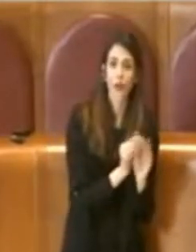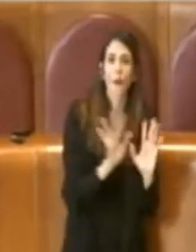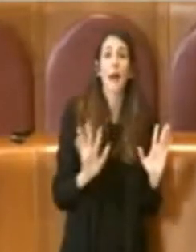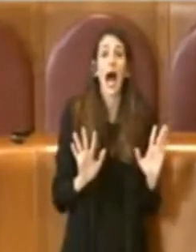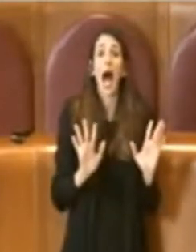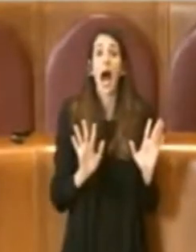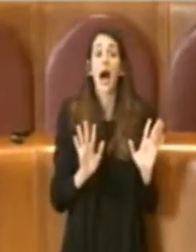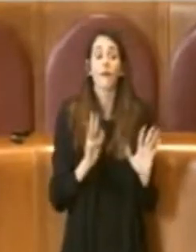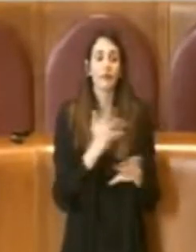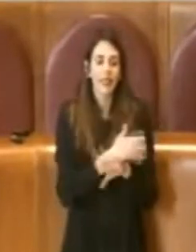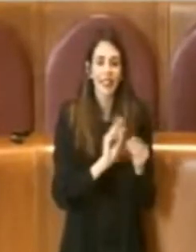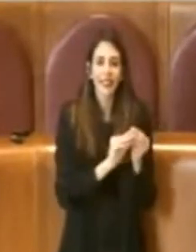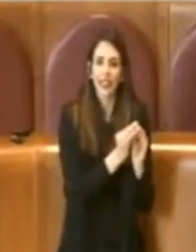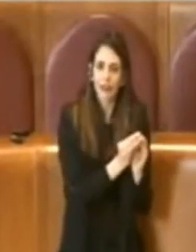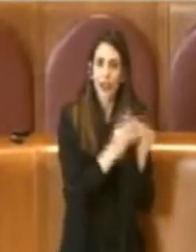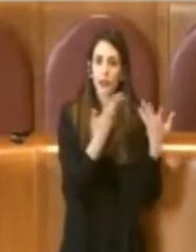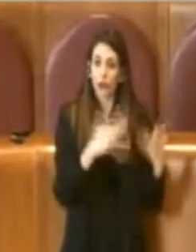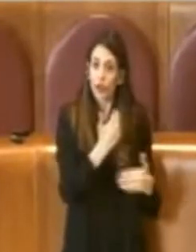corso, quindi